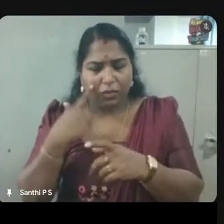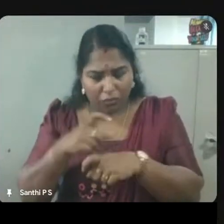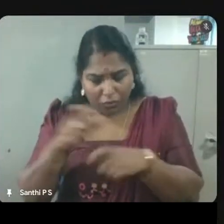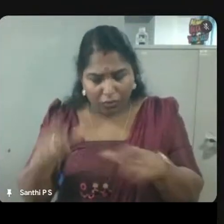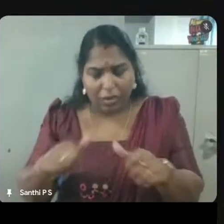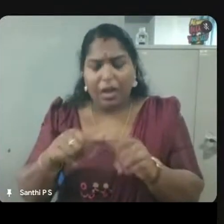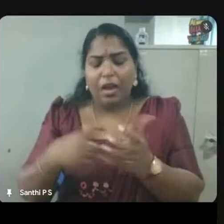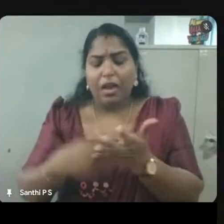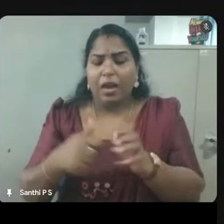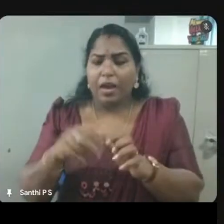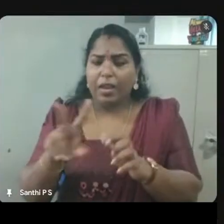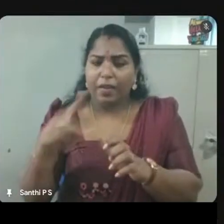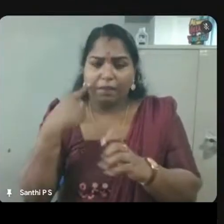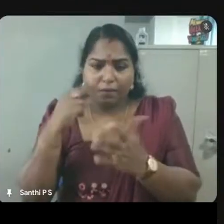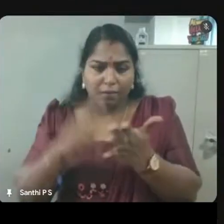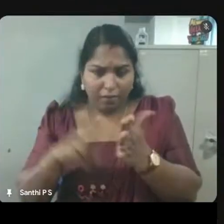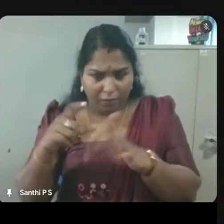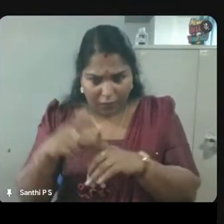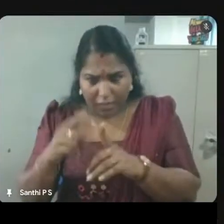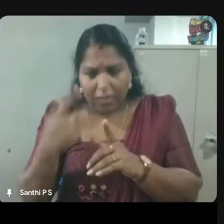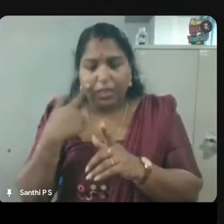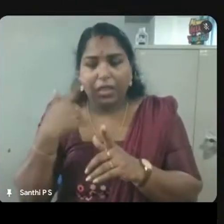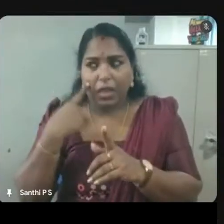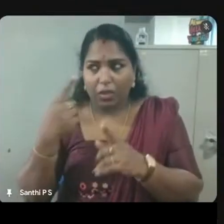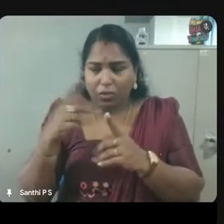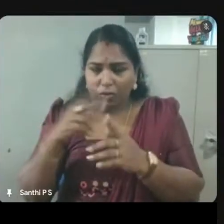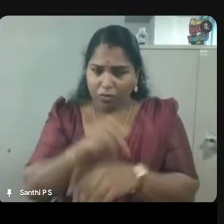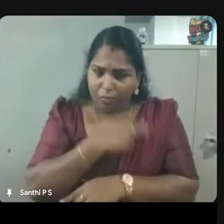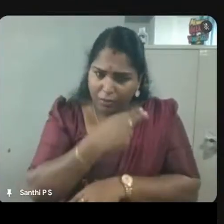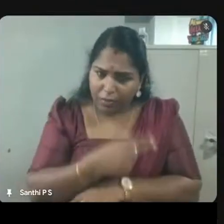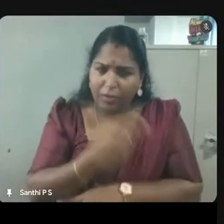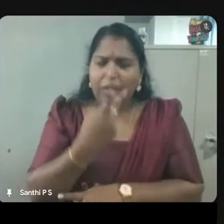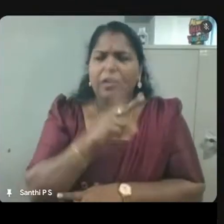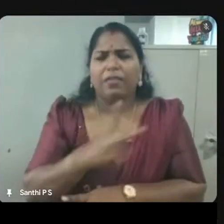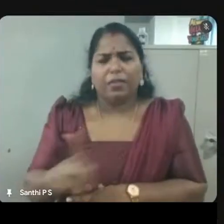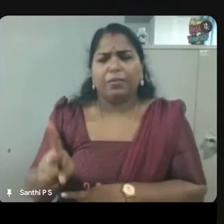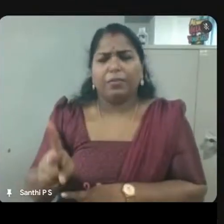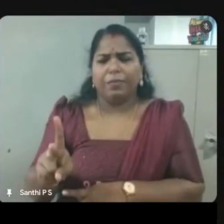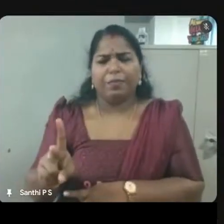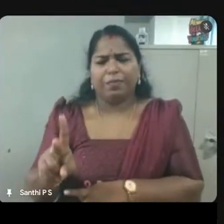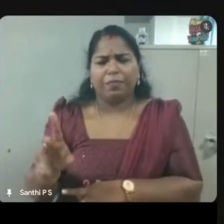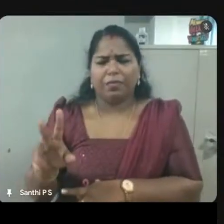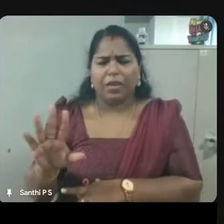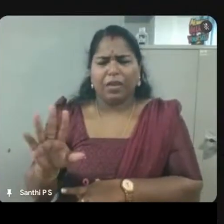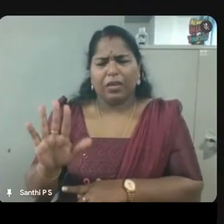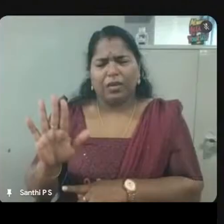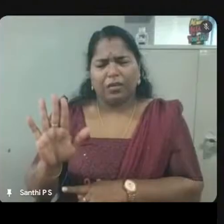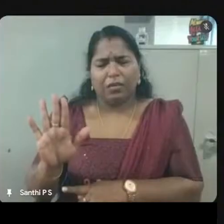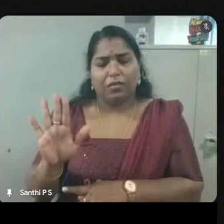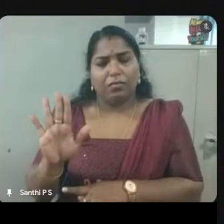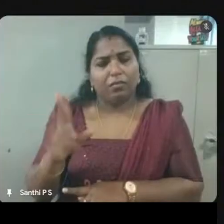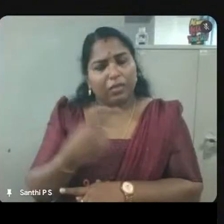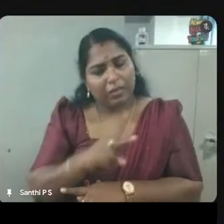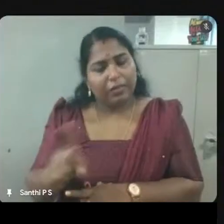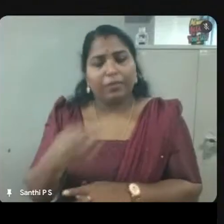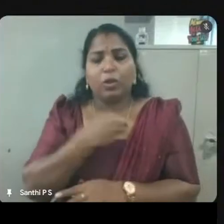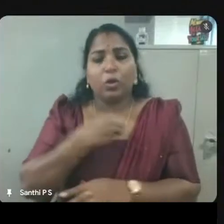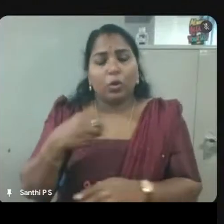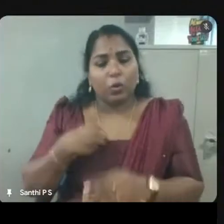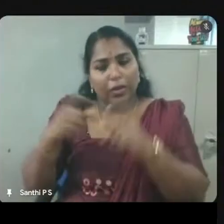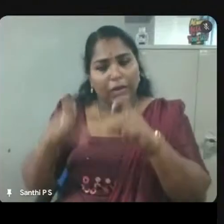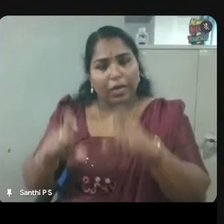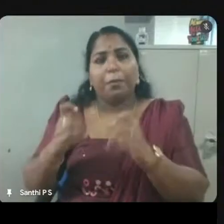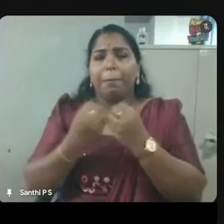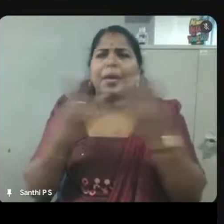ഒരുപാട് അവർ ലോ വിഷ്വൽ എയ്ഡ്സും അതുപോലെ ലോ വിഷൻ റീഹാബിലിറ്റേഷൻ, ഇതെല്ലാം ഈ പറഞ്ഞ വലിയ ഹോസ്പിറ്റൽസിലെല്ലാം